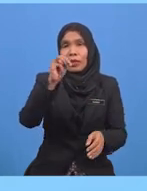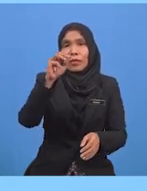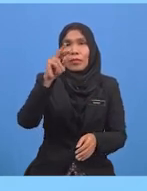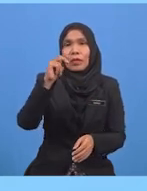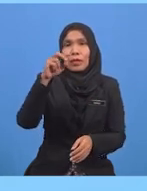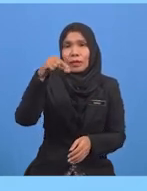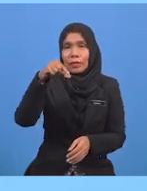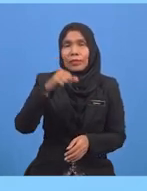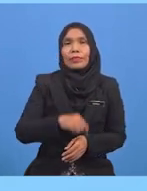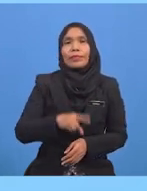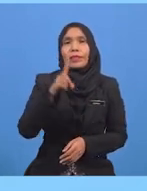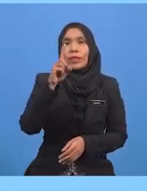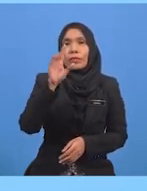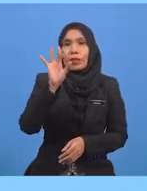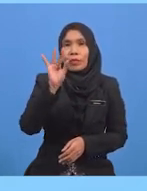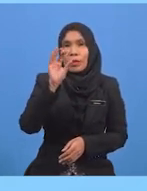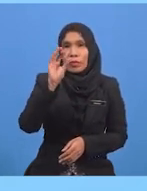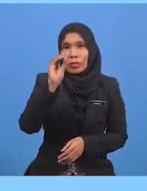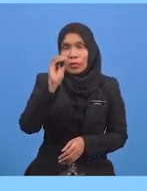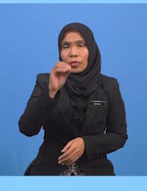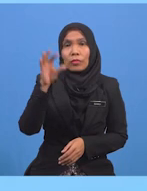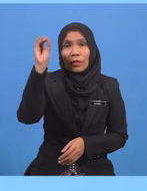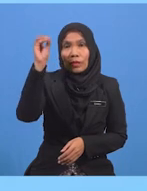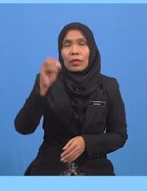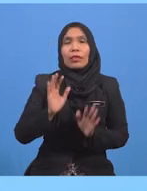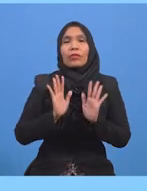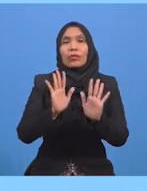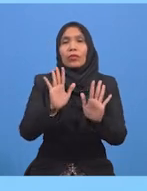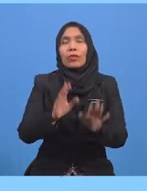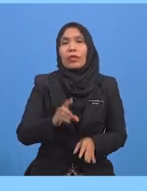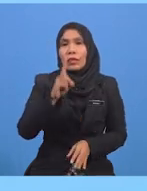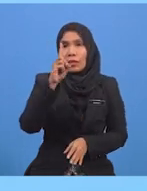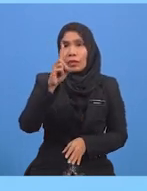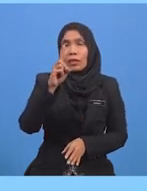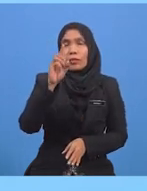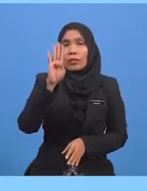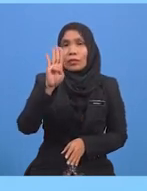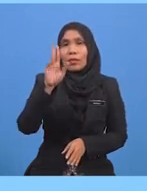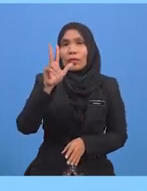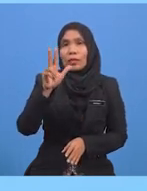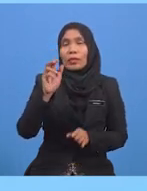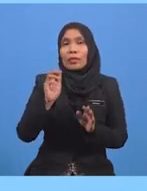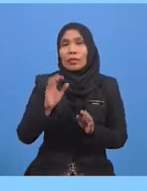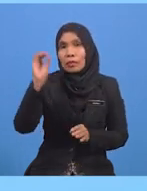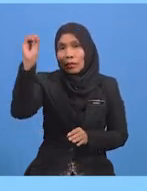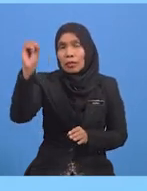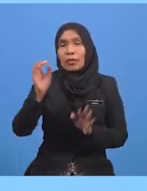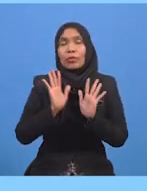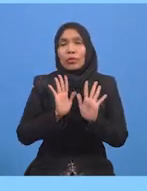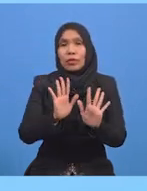180 darjah tolak 143 darjah tolak